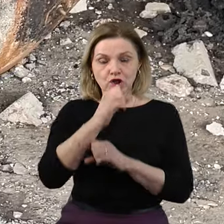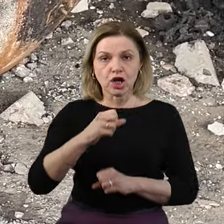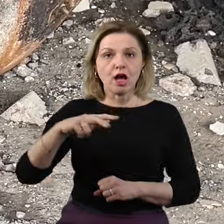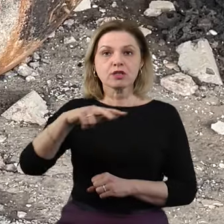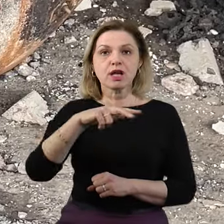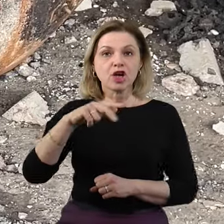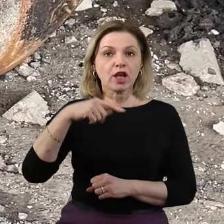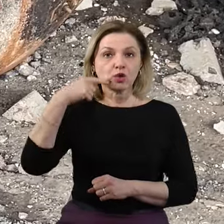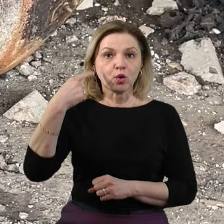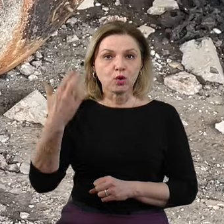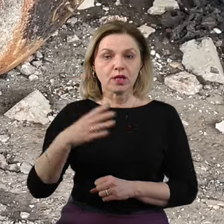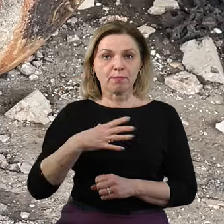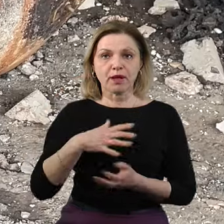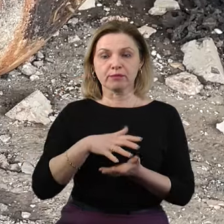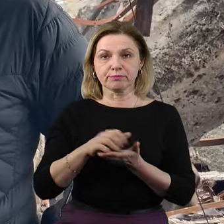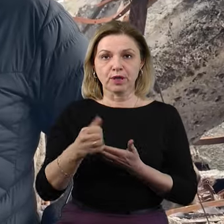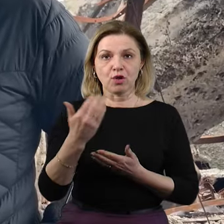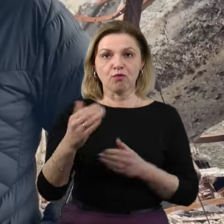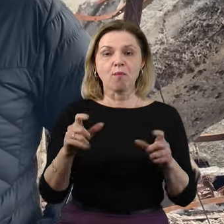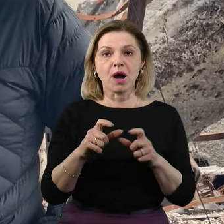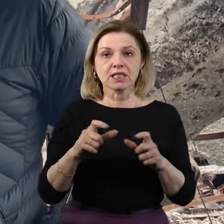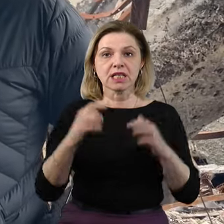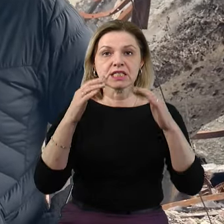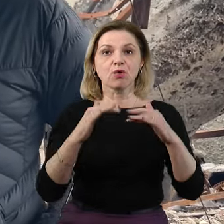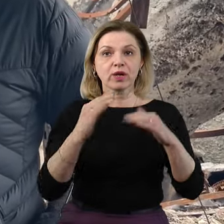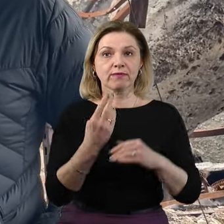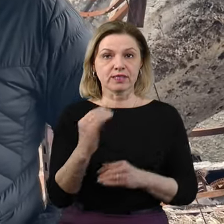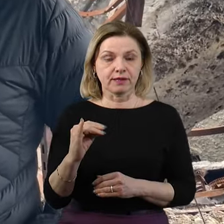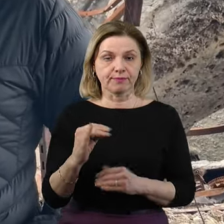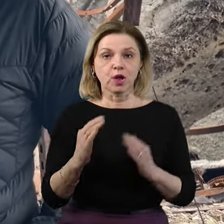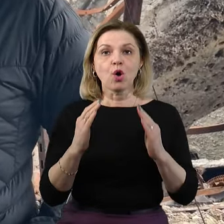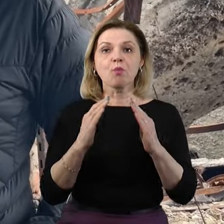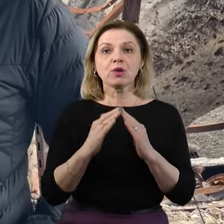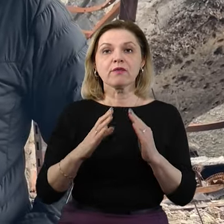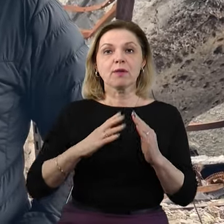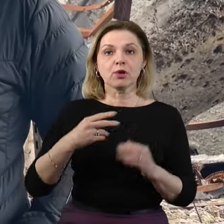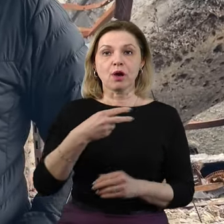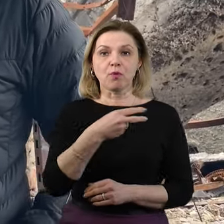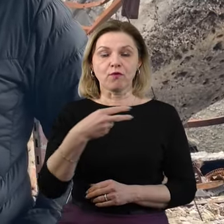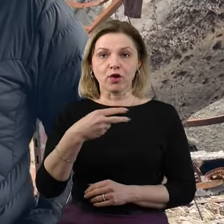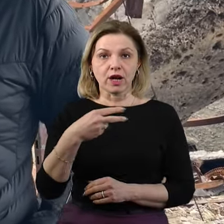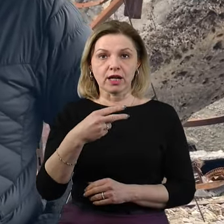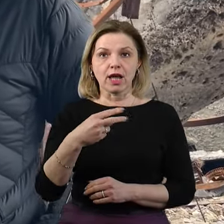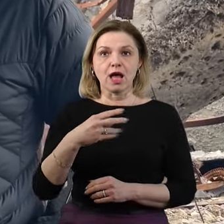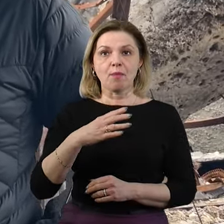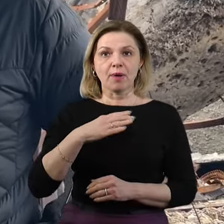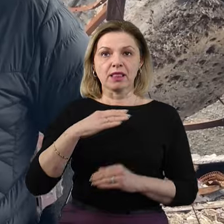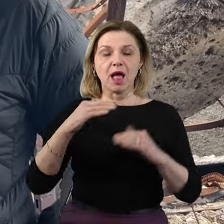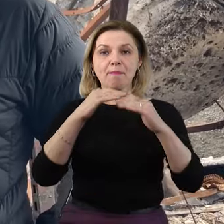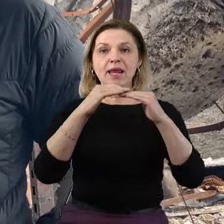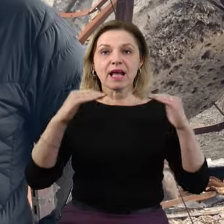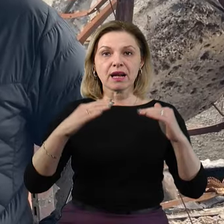зруйнували його магазин в снігорівці будівля була двохповерхова перекритія було